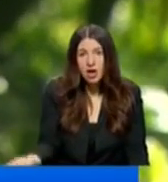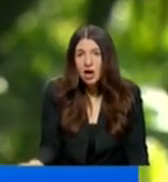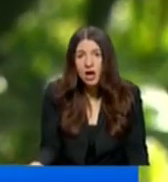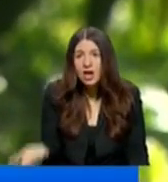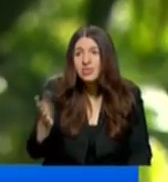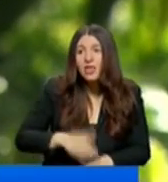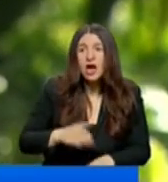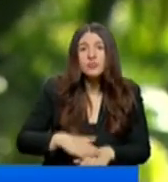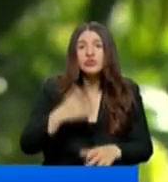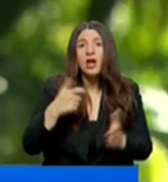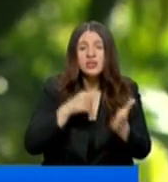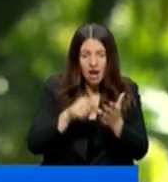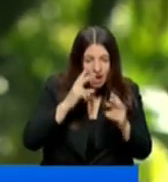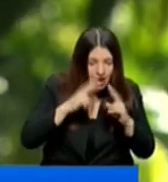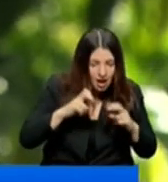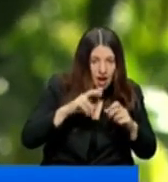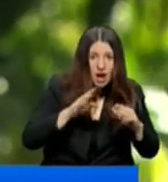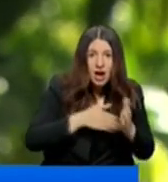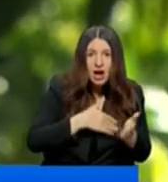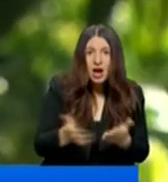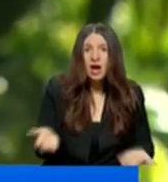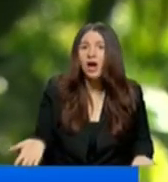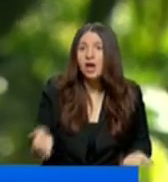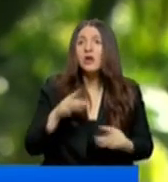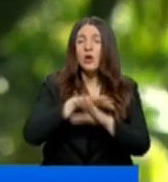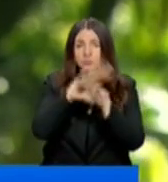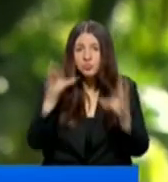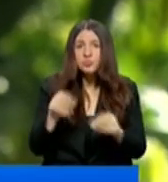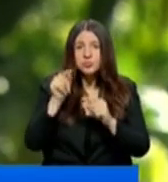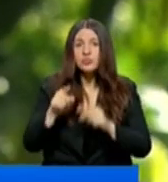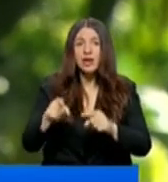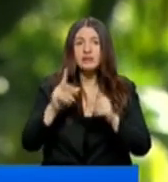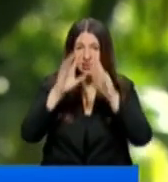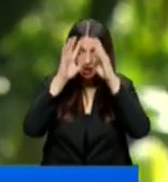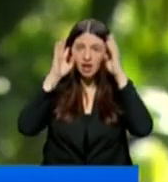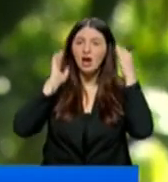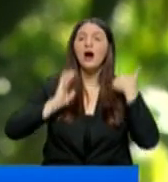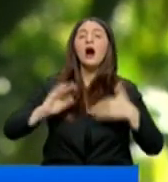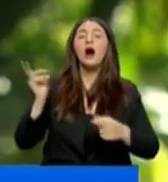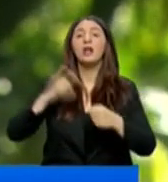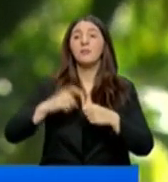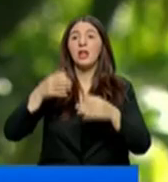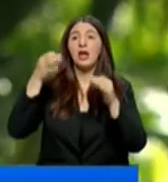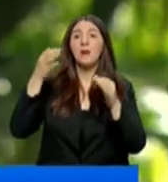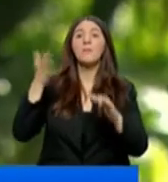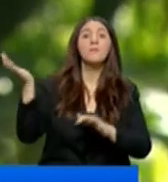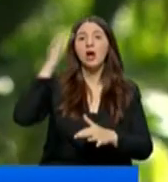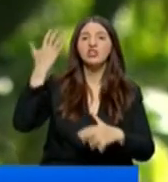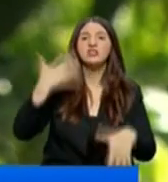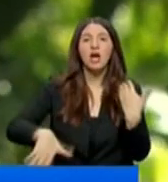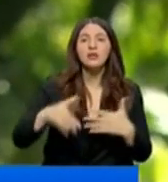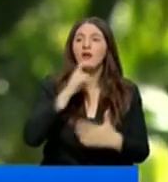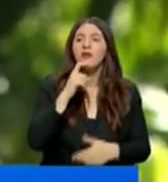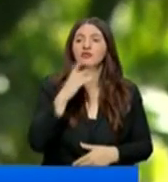ne yapacak arkeolog? Ya bütün bunların atamaları baştan sakat zaten, baştan